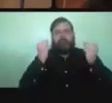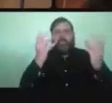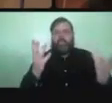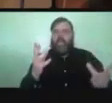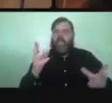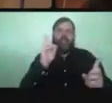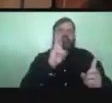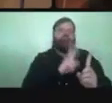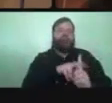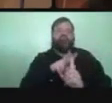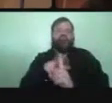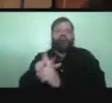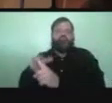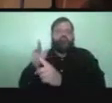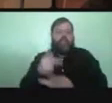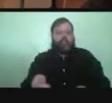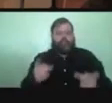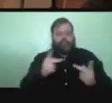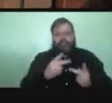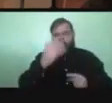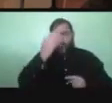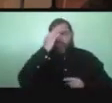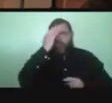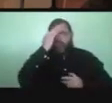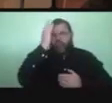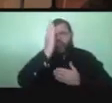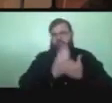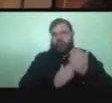ninge kuona